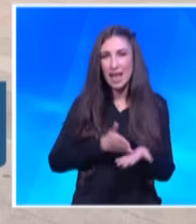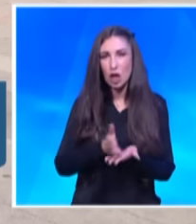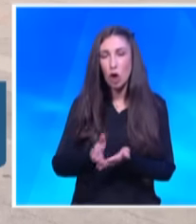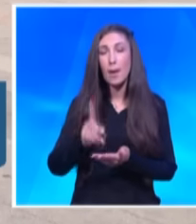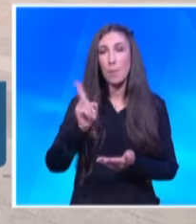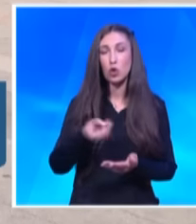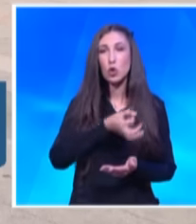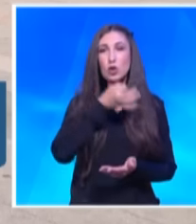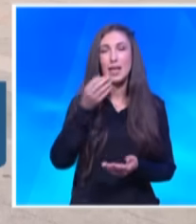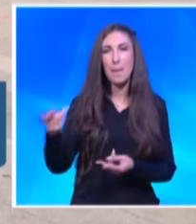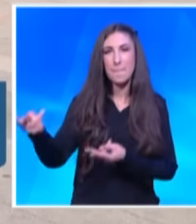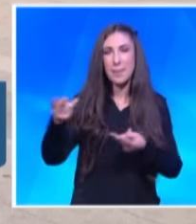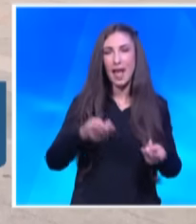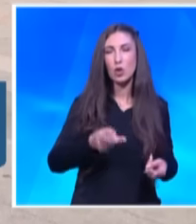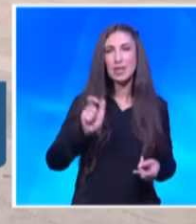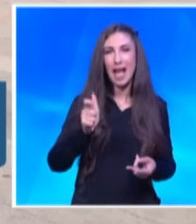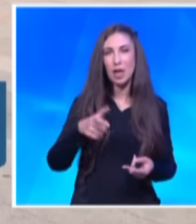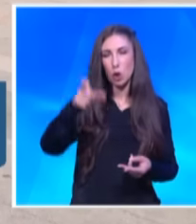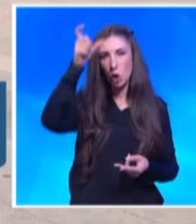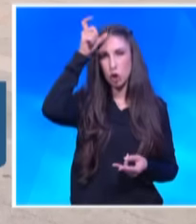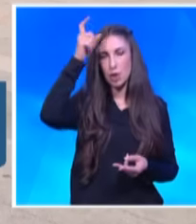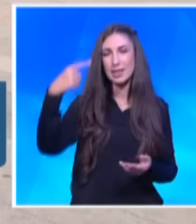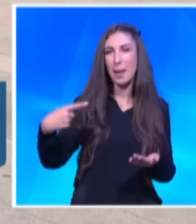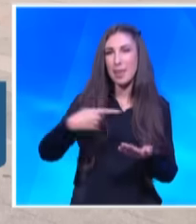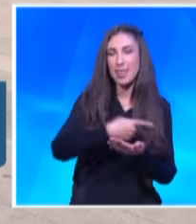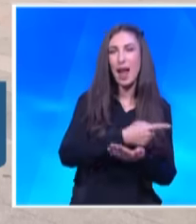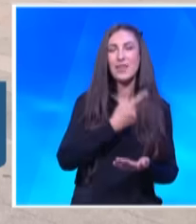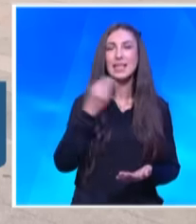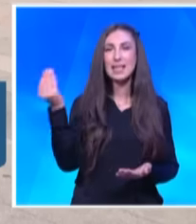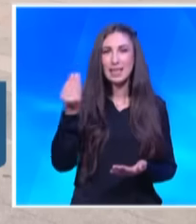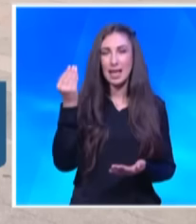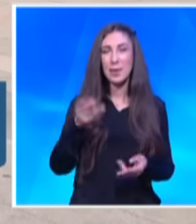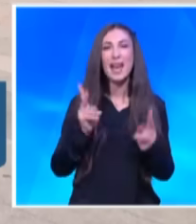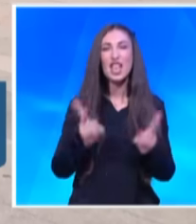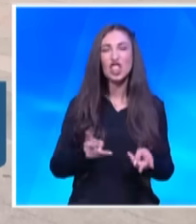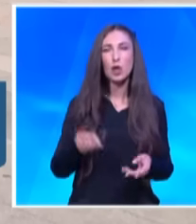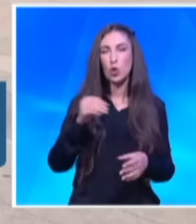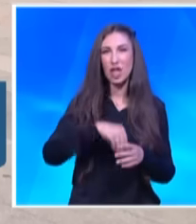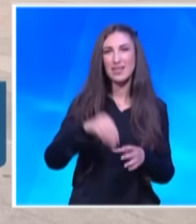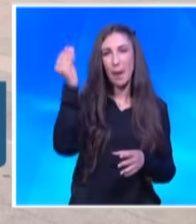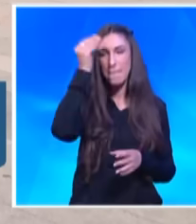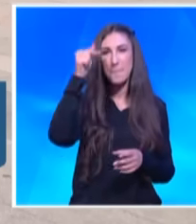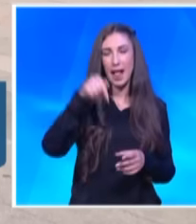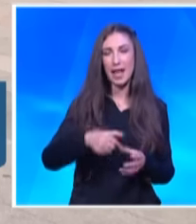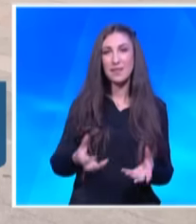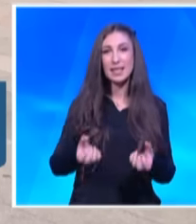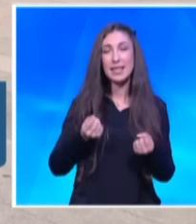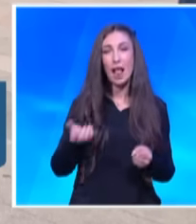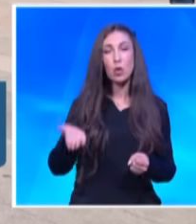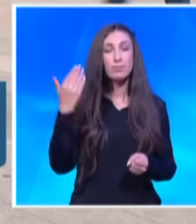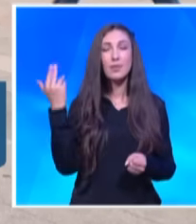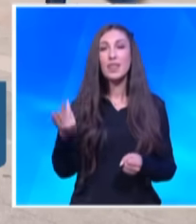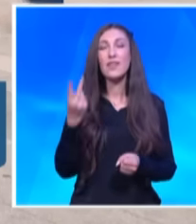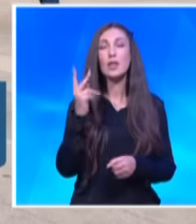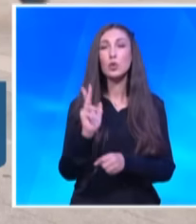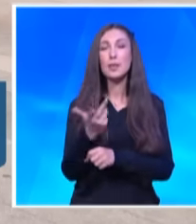осигури пренос на газ от Турция към Сърбия. Решението за участието на страната ни в този проект е взето през